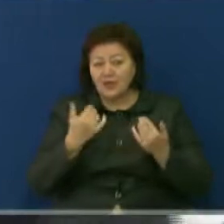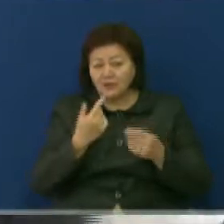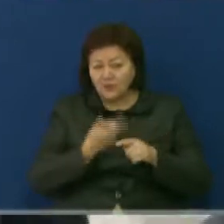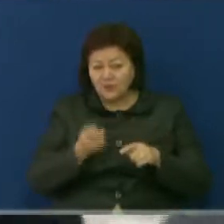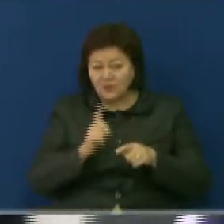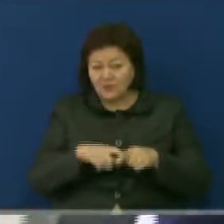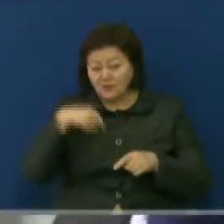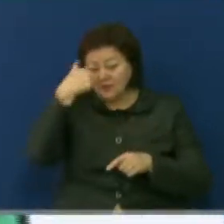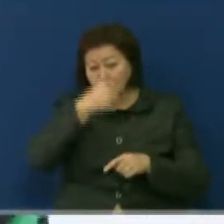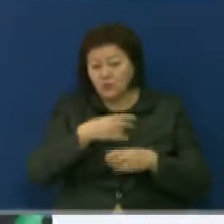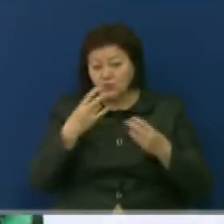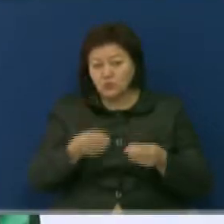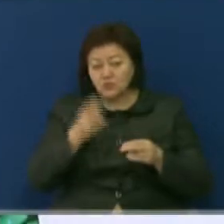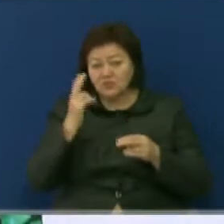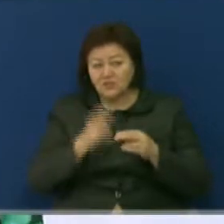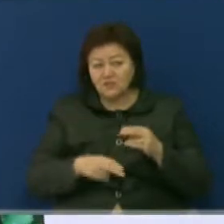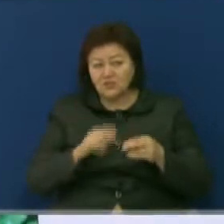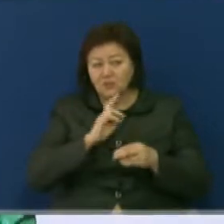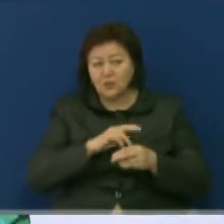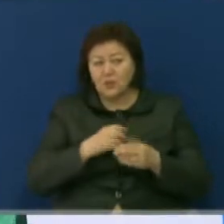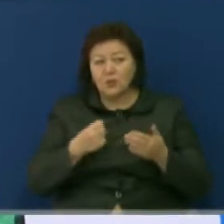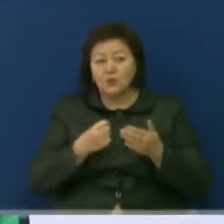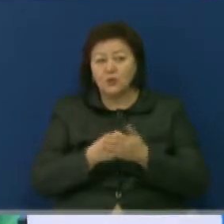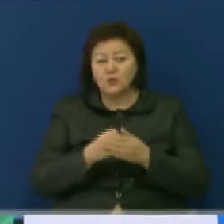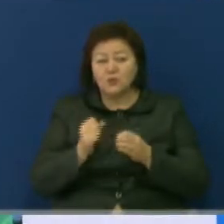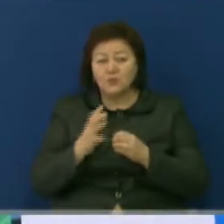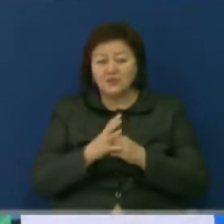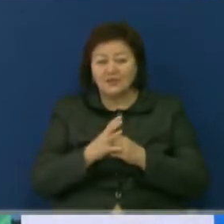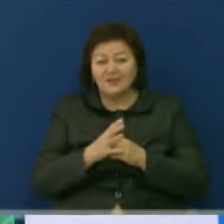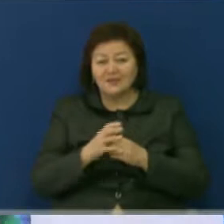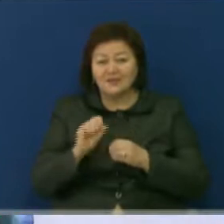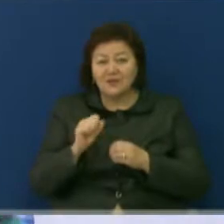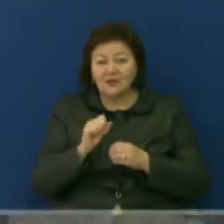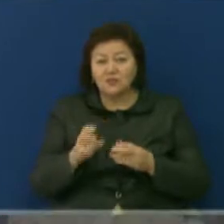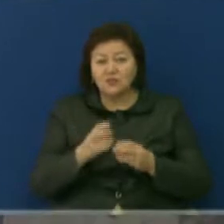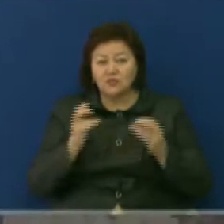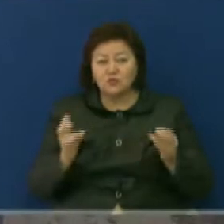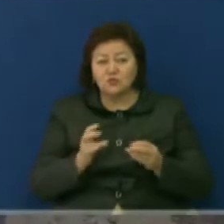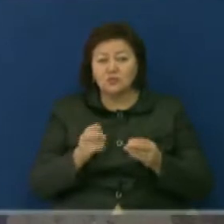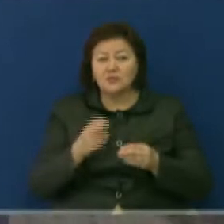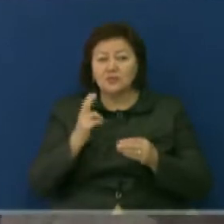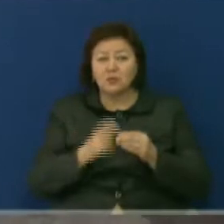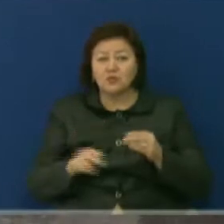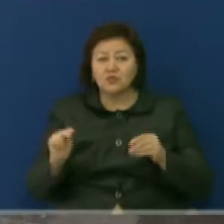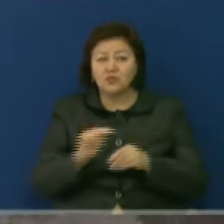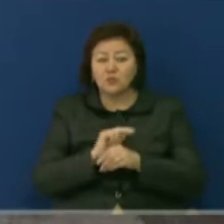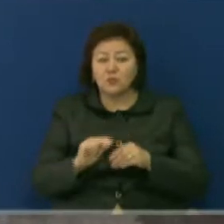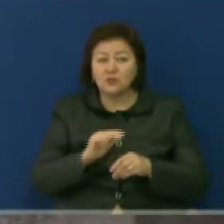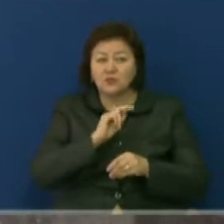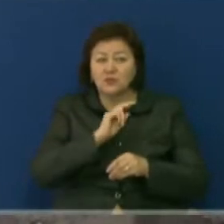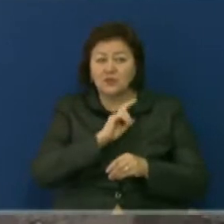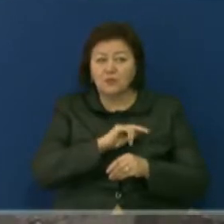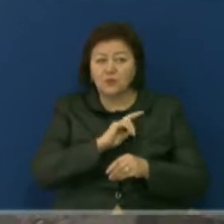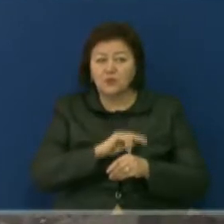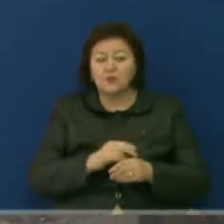35-ші кварталдағы қазандық үшін жылу қуатының тапшылығы 21 гигакалорийді құрайды. Ағымдағы жөндеуден басқа мұнда да қосымша